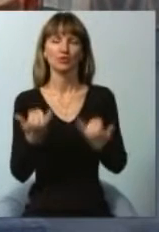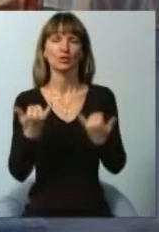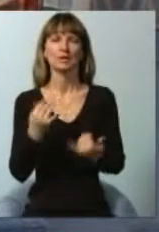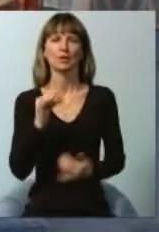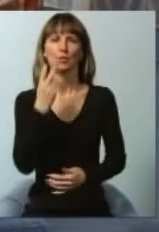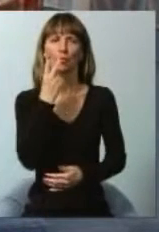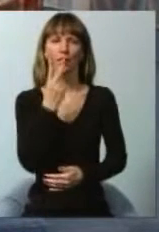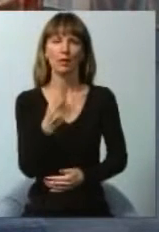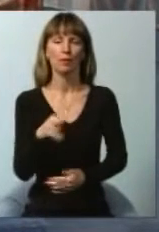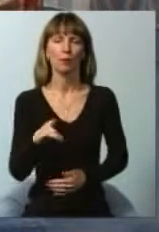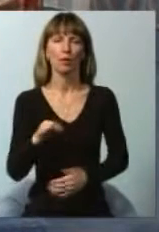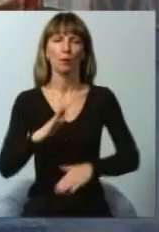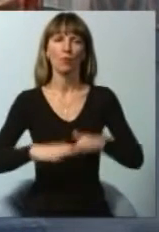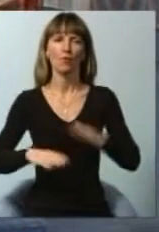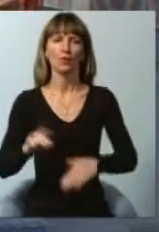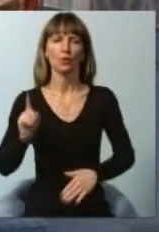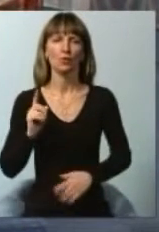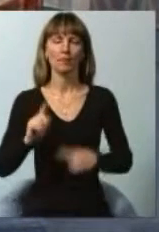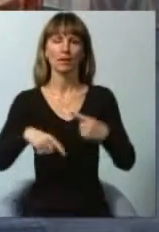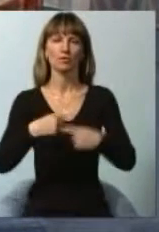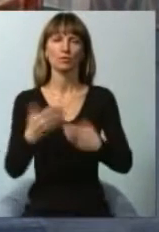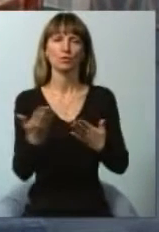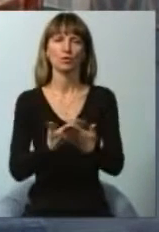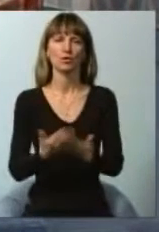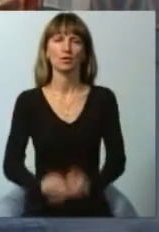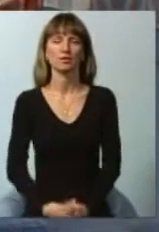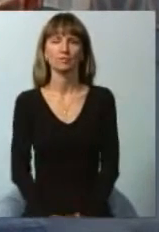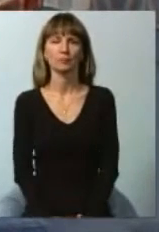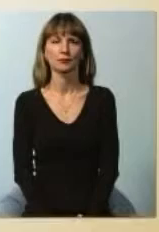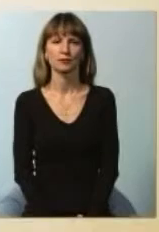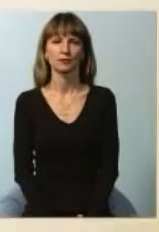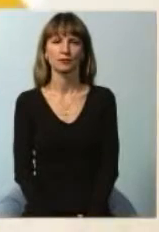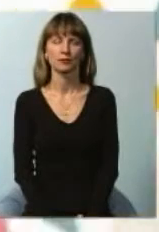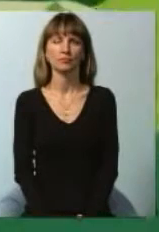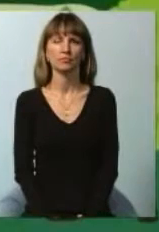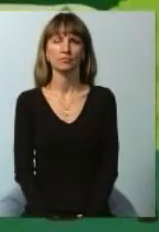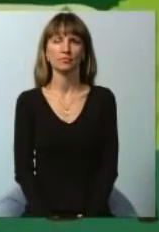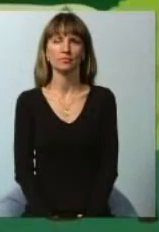зараз і подивимось про професію охоронця у наступному сюжеті.